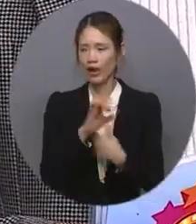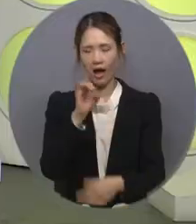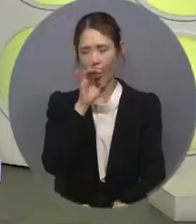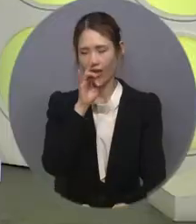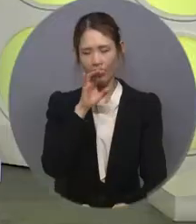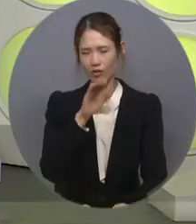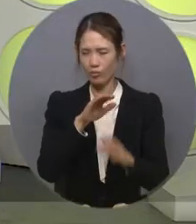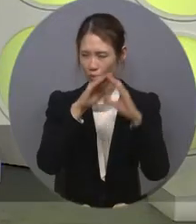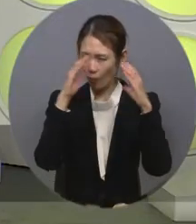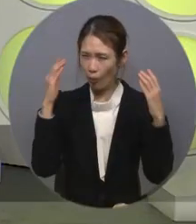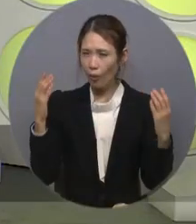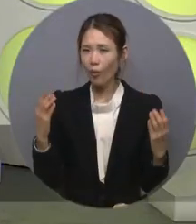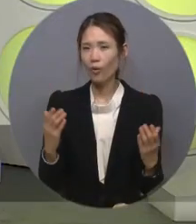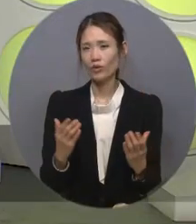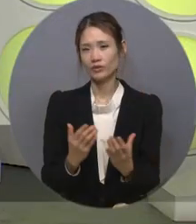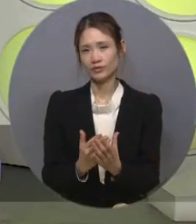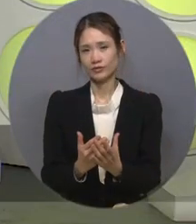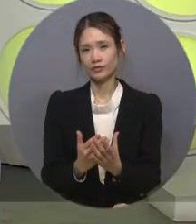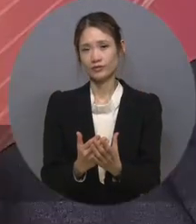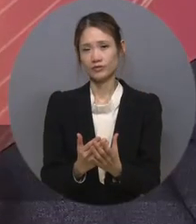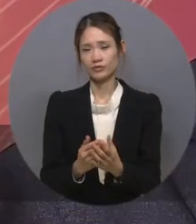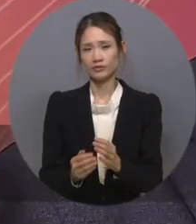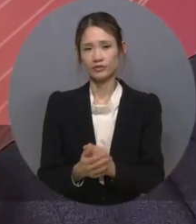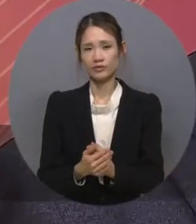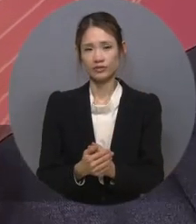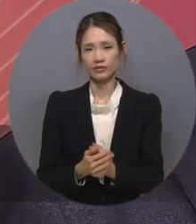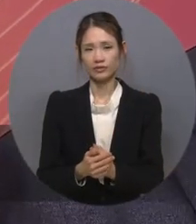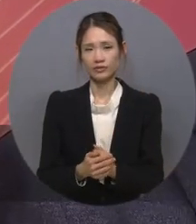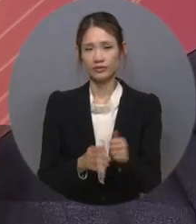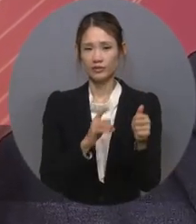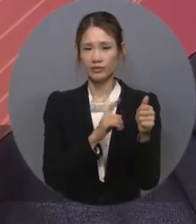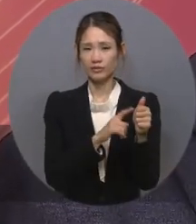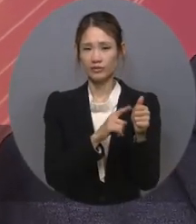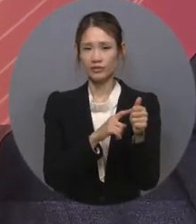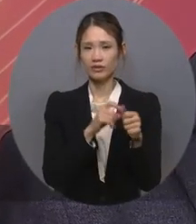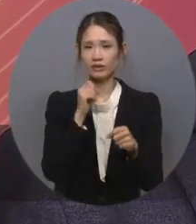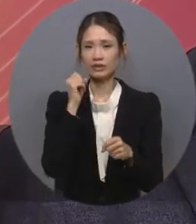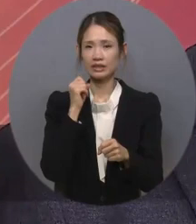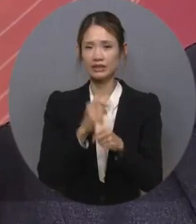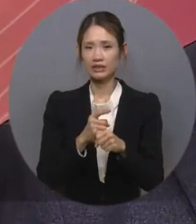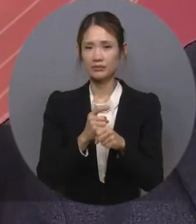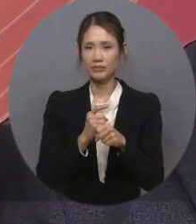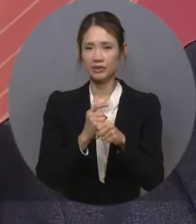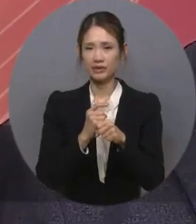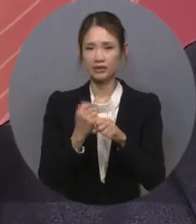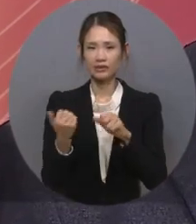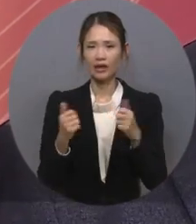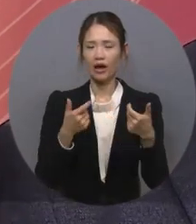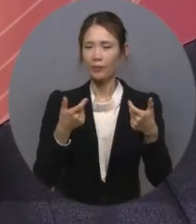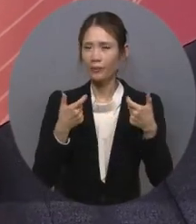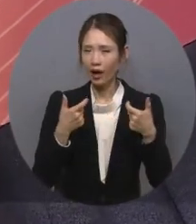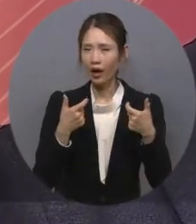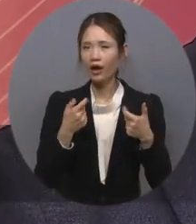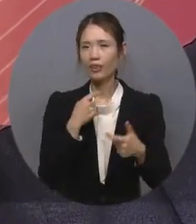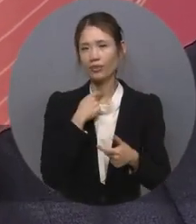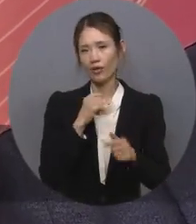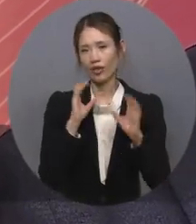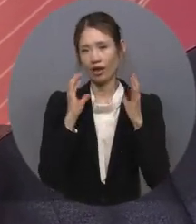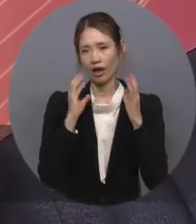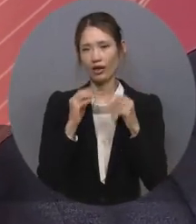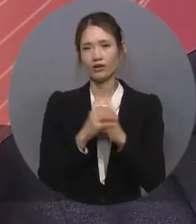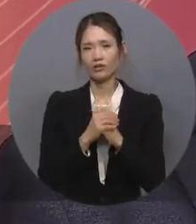것이에요. 모세는요. 태중에 있을 때 이미 사형 선고를 받았던 아이였고요.